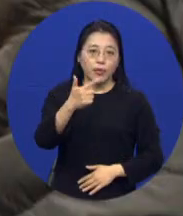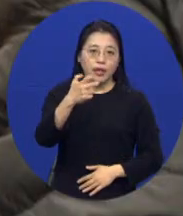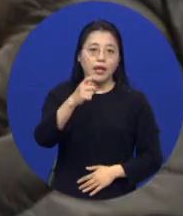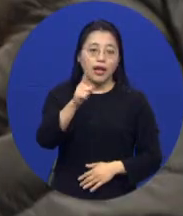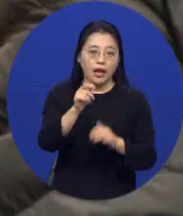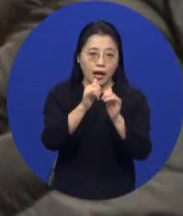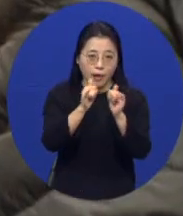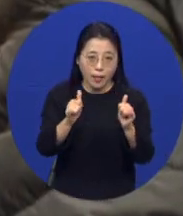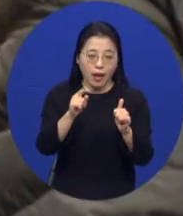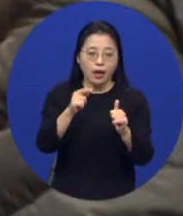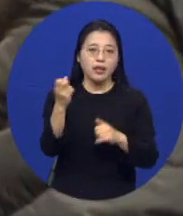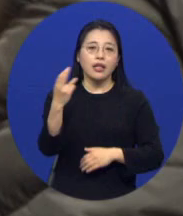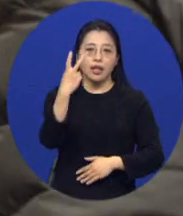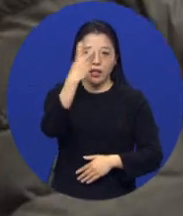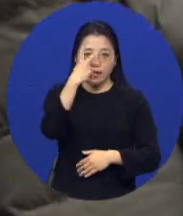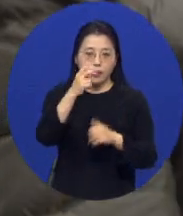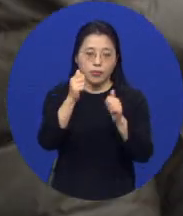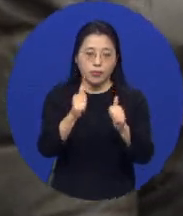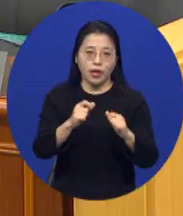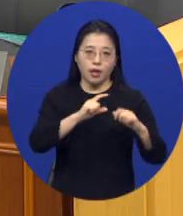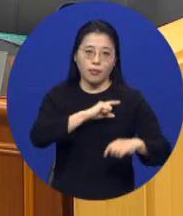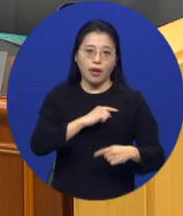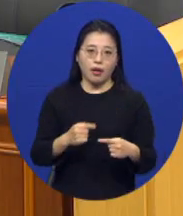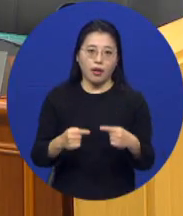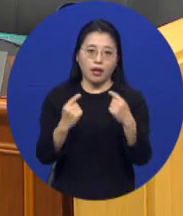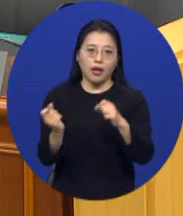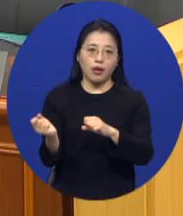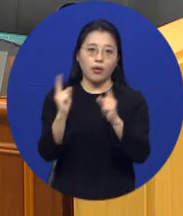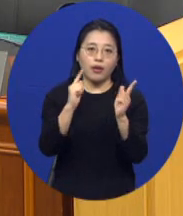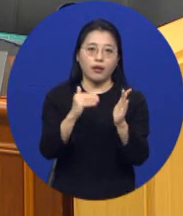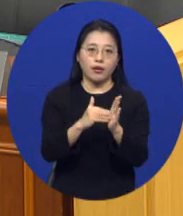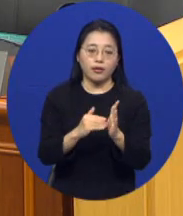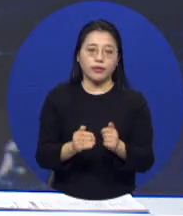명이 직권 제시를 통해 명예를 회복했습니다